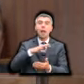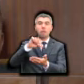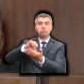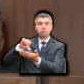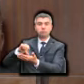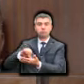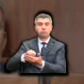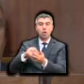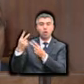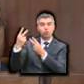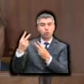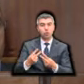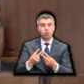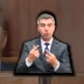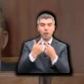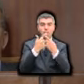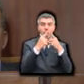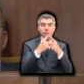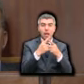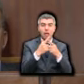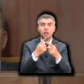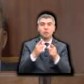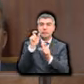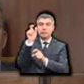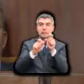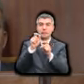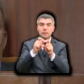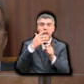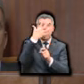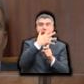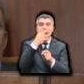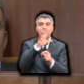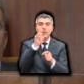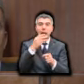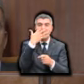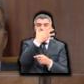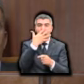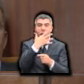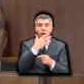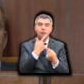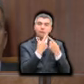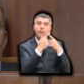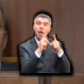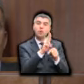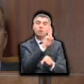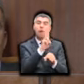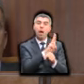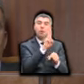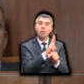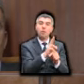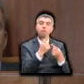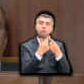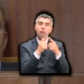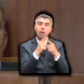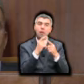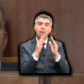توافد أفواج من المهاجرين الأفارقة، مما بات يطرح الكثير من الأسئلة سواء بالنسبة لإقامتهم